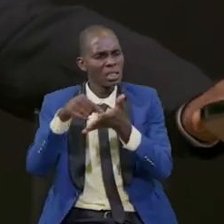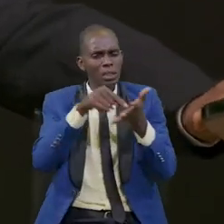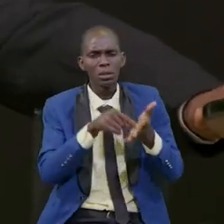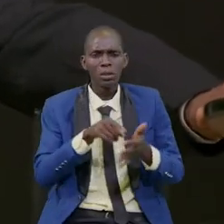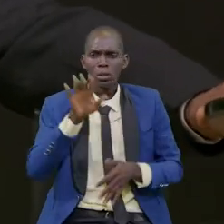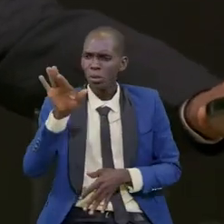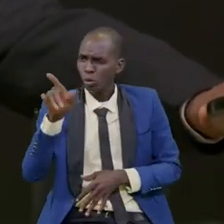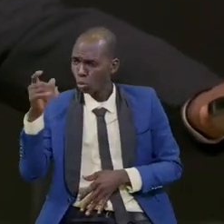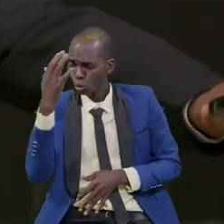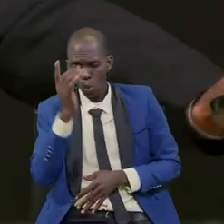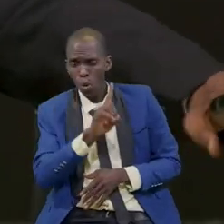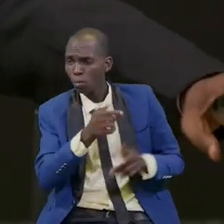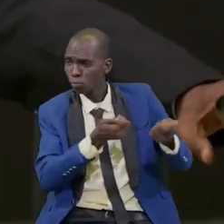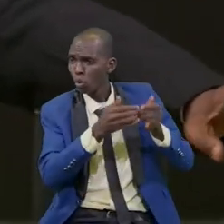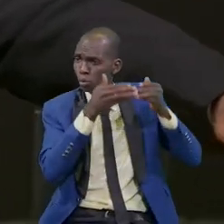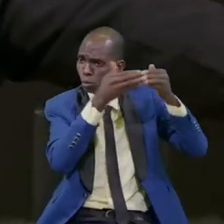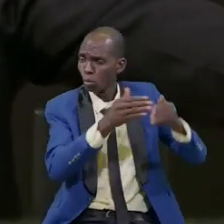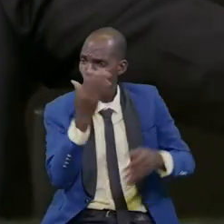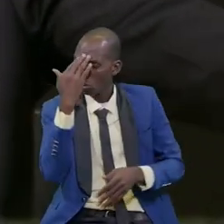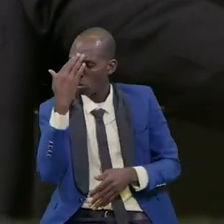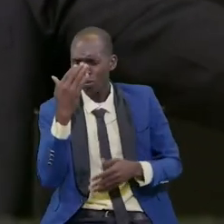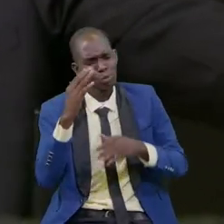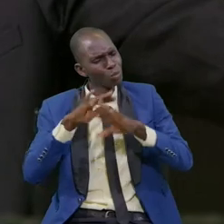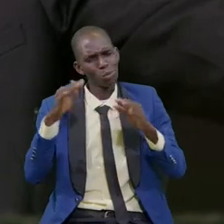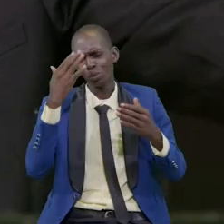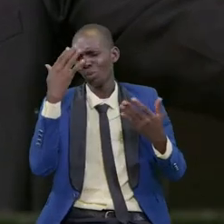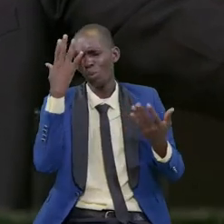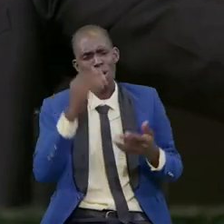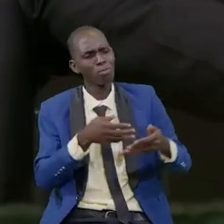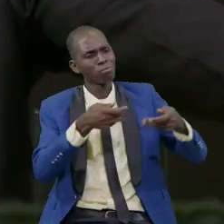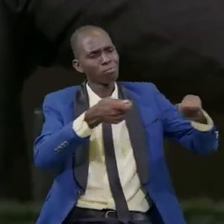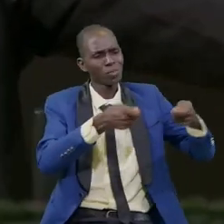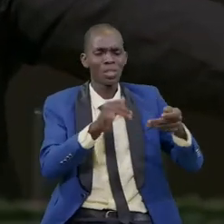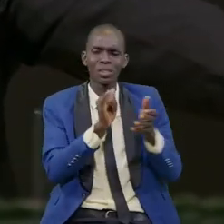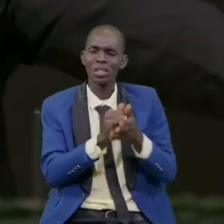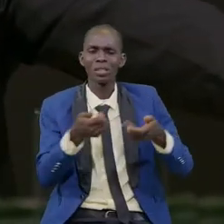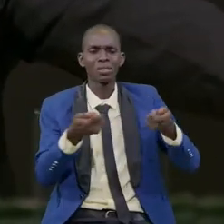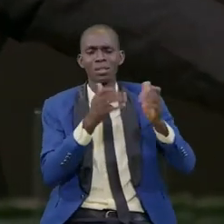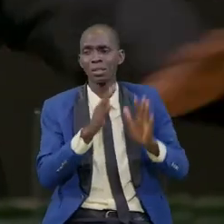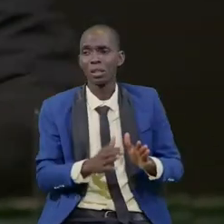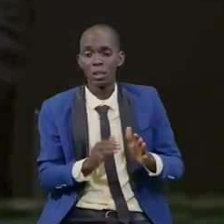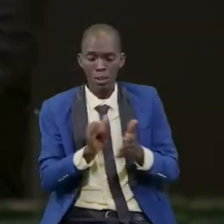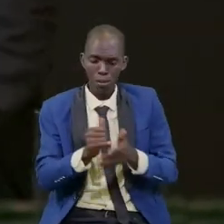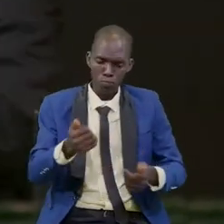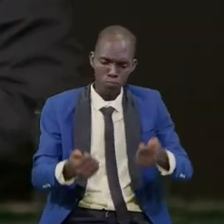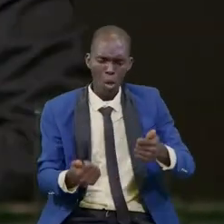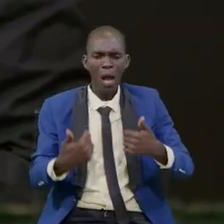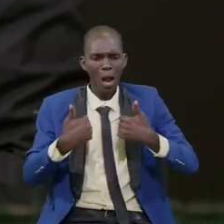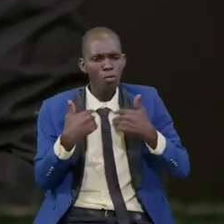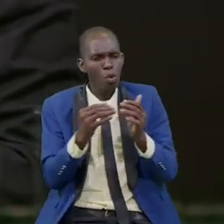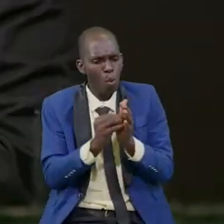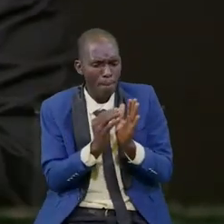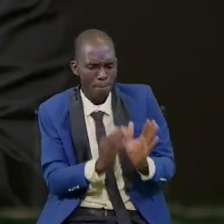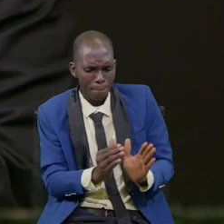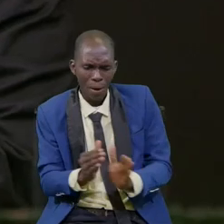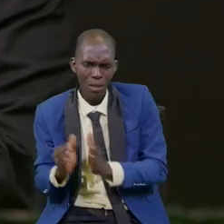Est-ce que vous connaissez sa destination? Vous voulez contrôler un chauffeur. Est-ce que vous connaissez ses plans? La façon